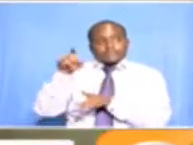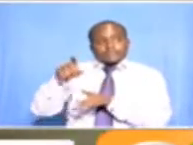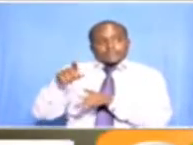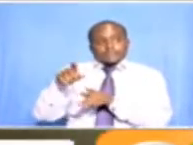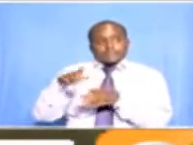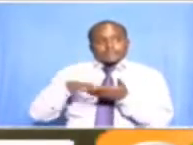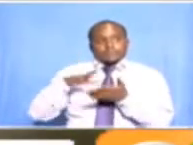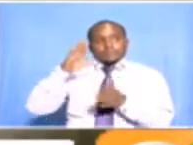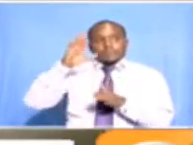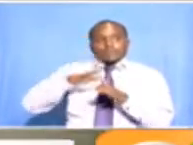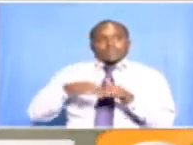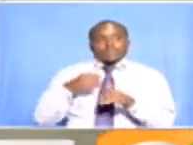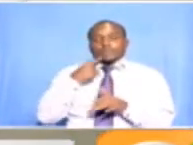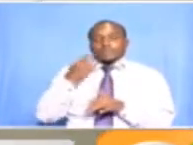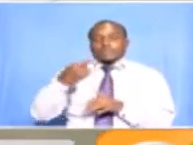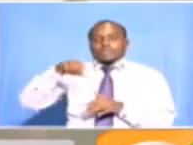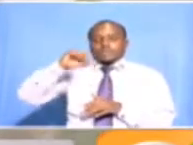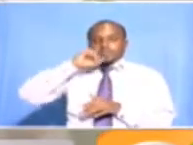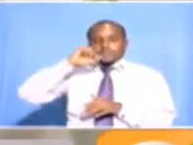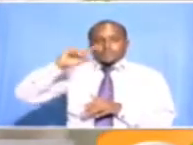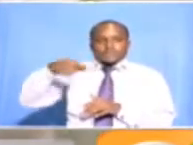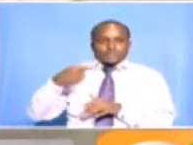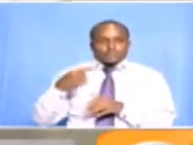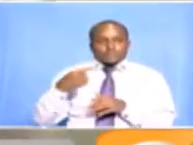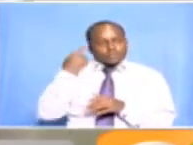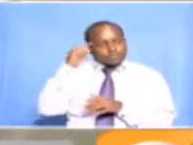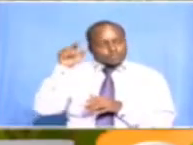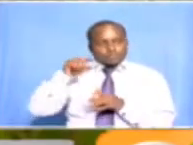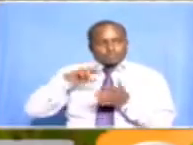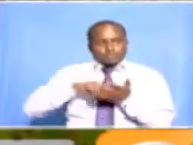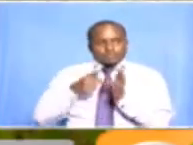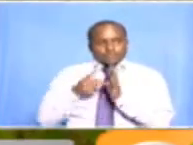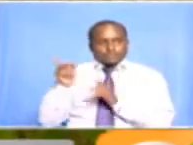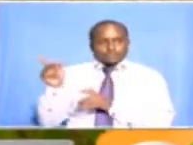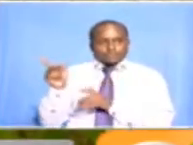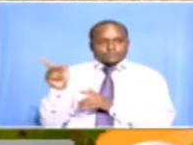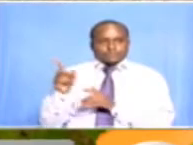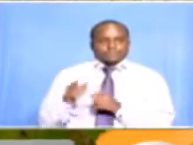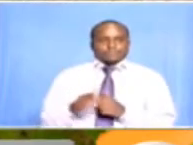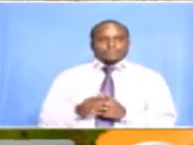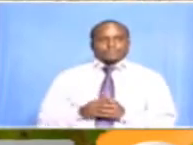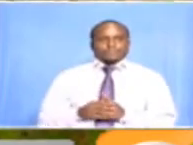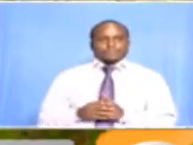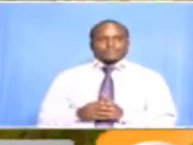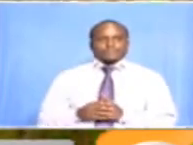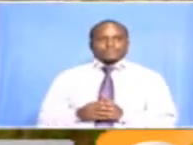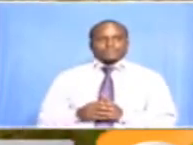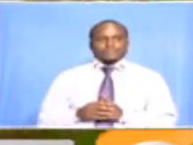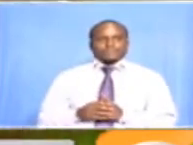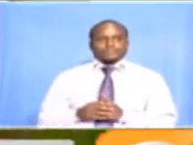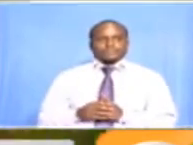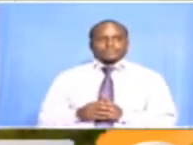shilingi 1150 kuunda mfumo huu. Dennis Otieno, Runinga ya Citizen.